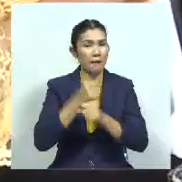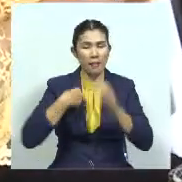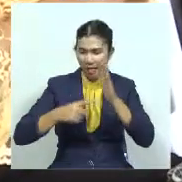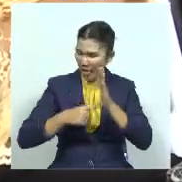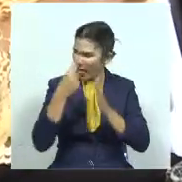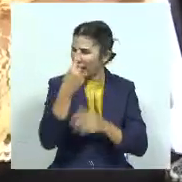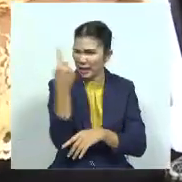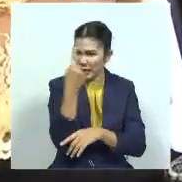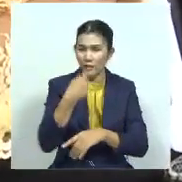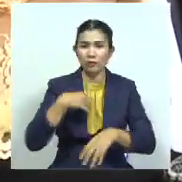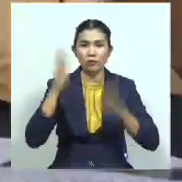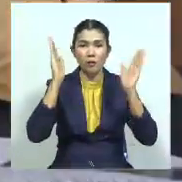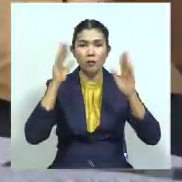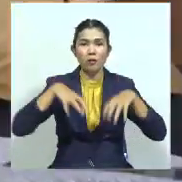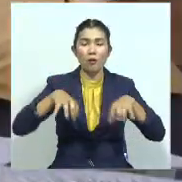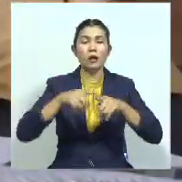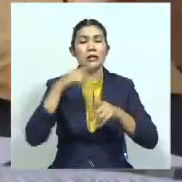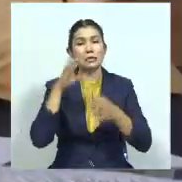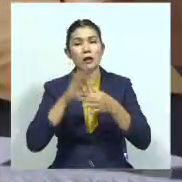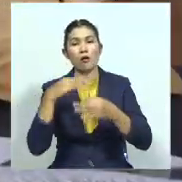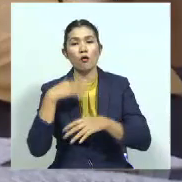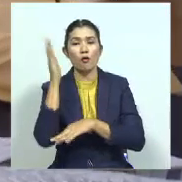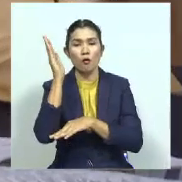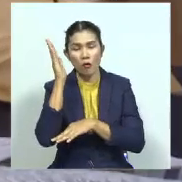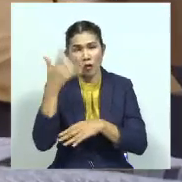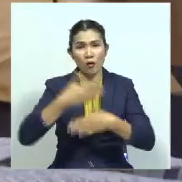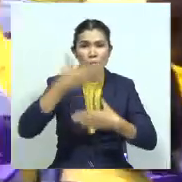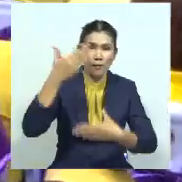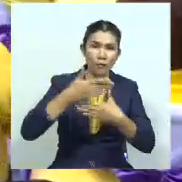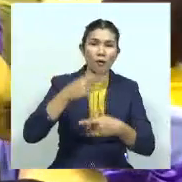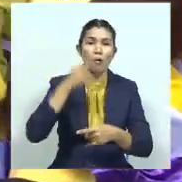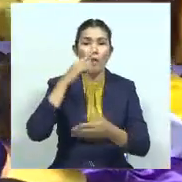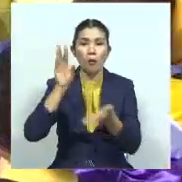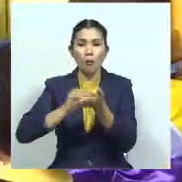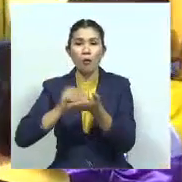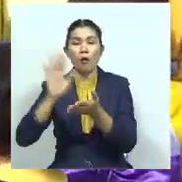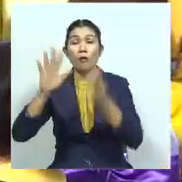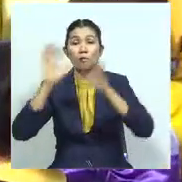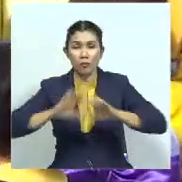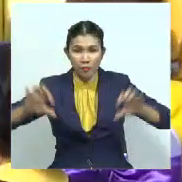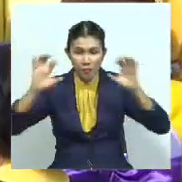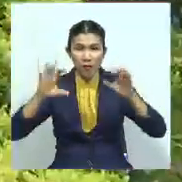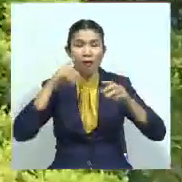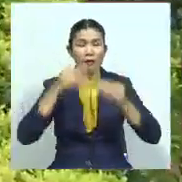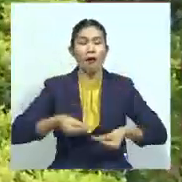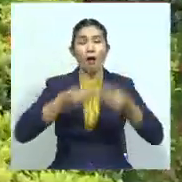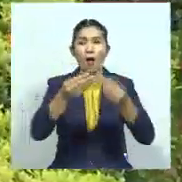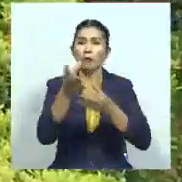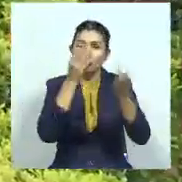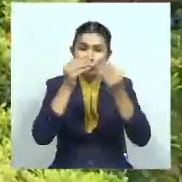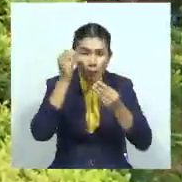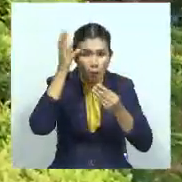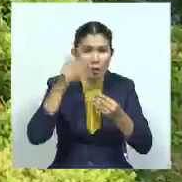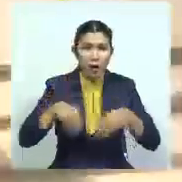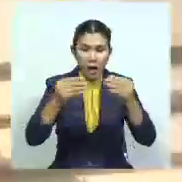มพันธ์ภายใต้ชื่อกองการโฆษณาที่นำข้อมูลจากรัฐบาลสร้างกระแสการรับรู้และความเข้าใจอันดี